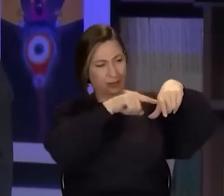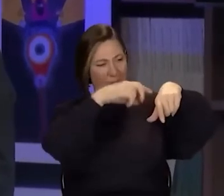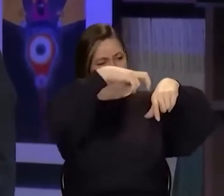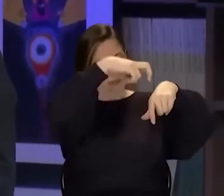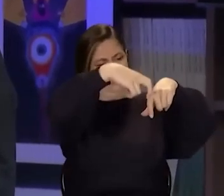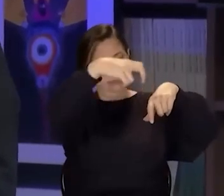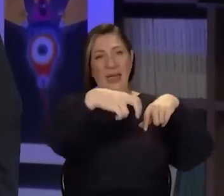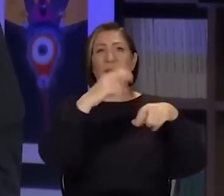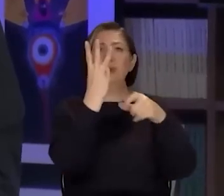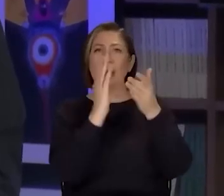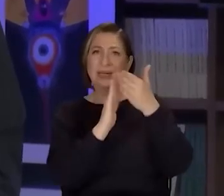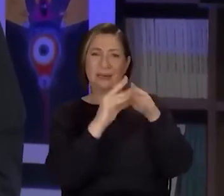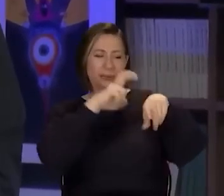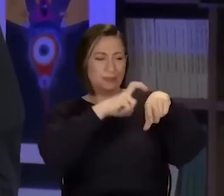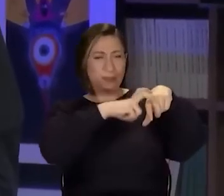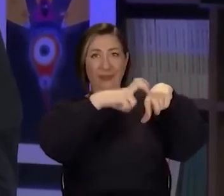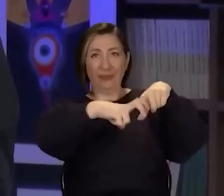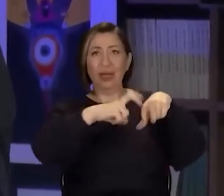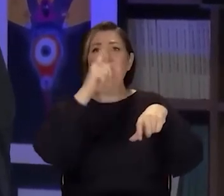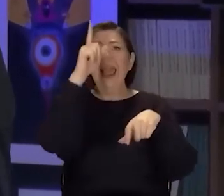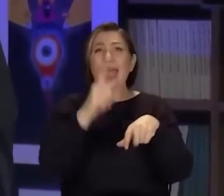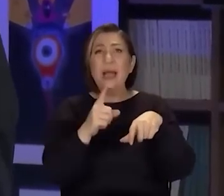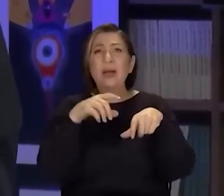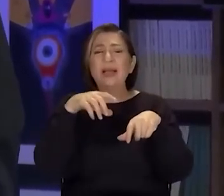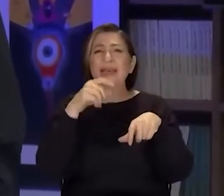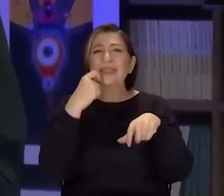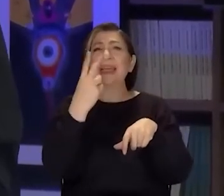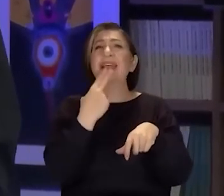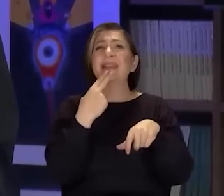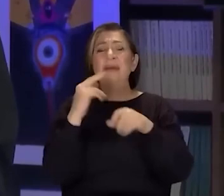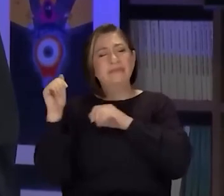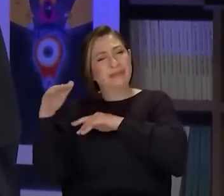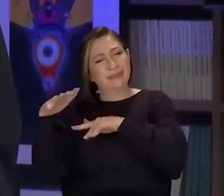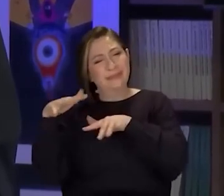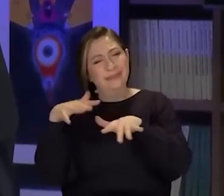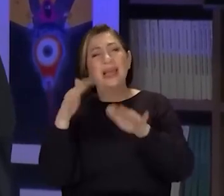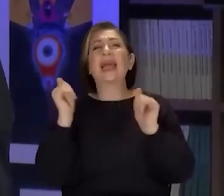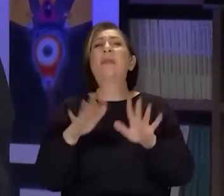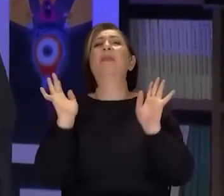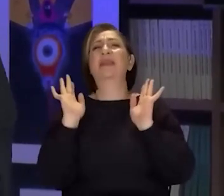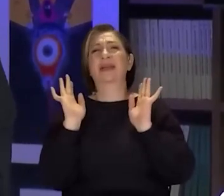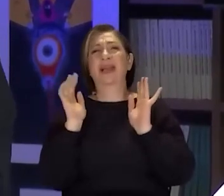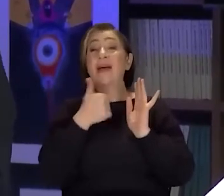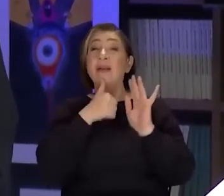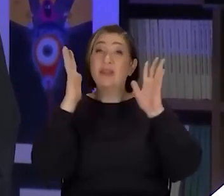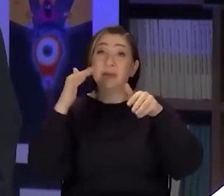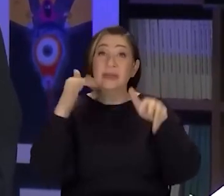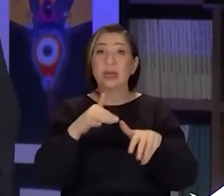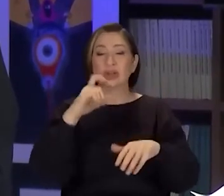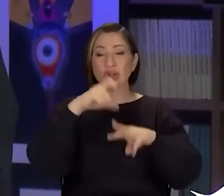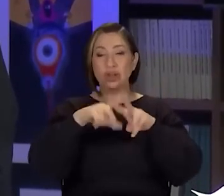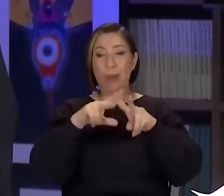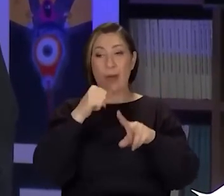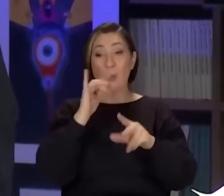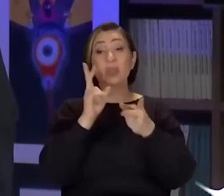Onur. İlk sezon genelde hanım izleyicilerimiz, kadın izleyicilerimiz gelmedi. Sonra Cem abi dedi ki,